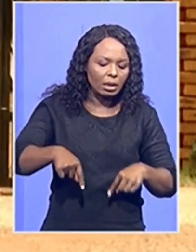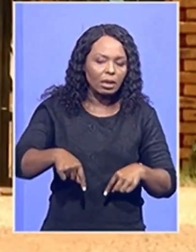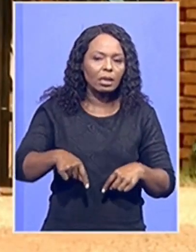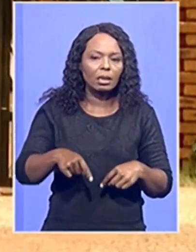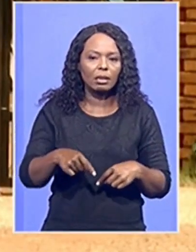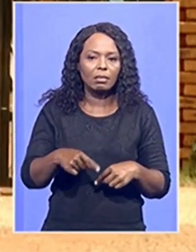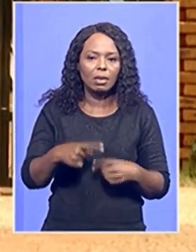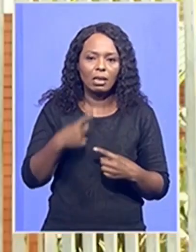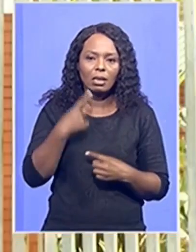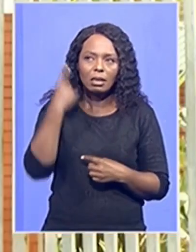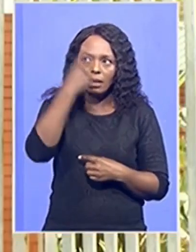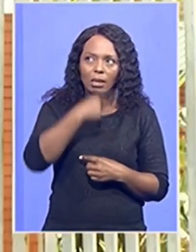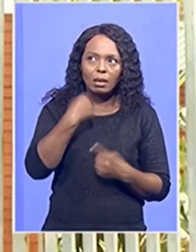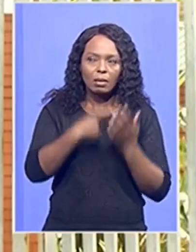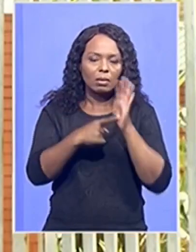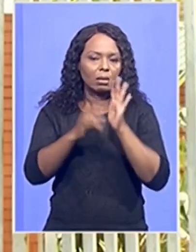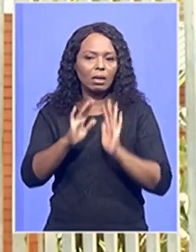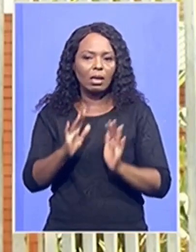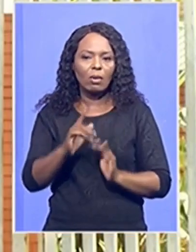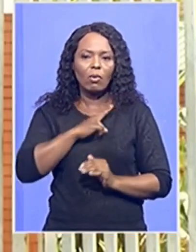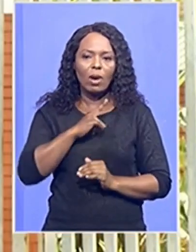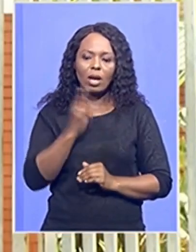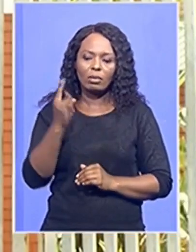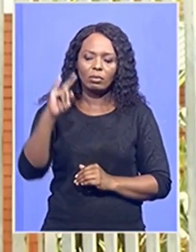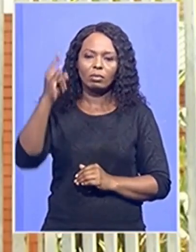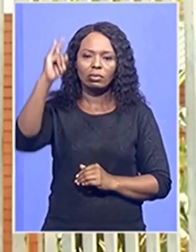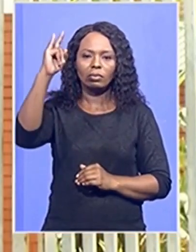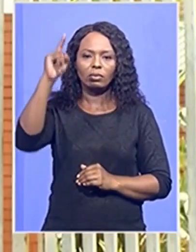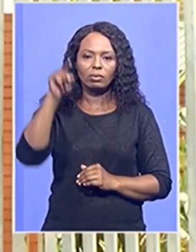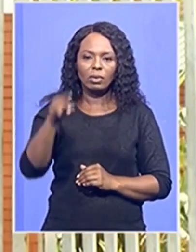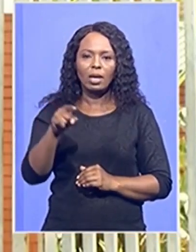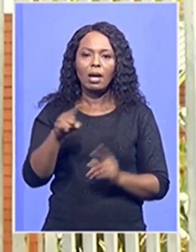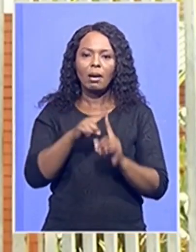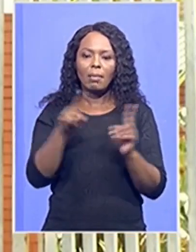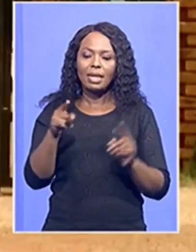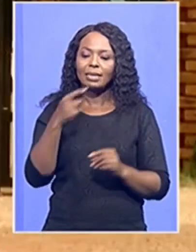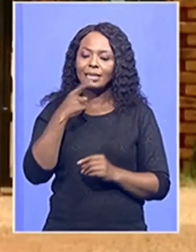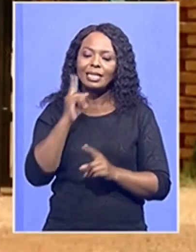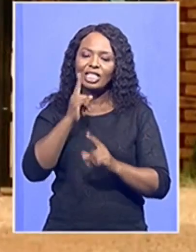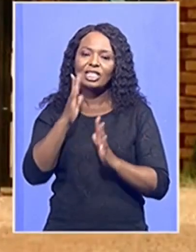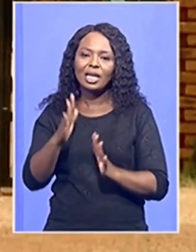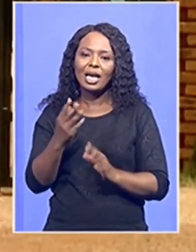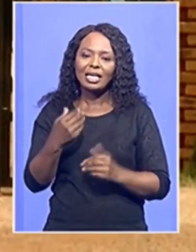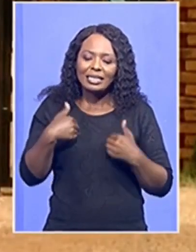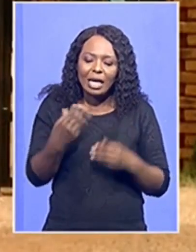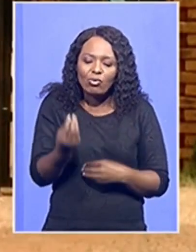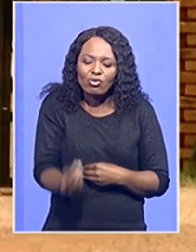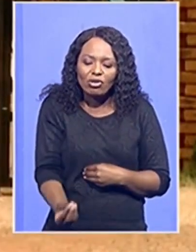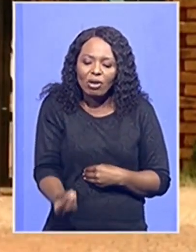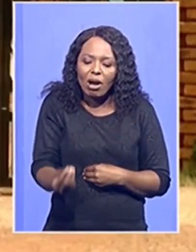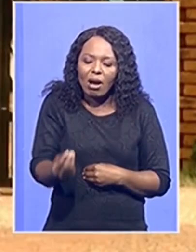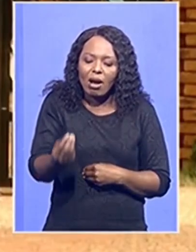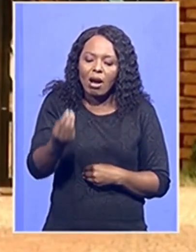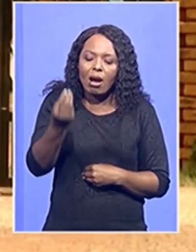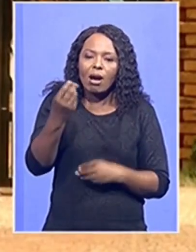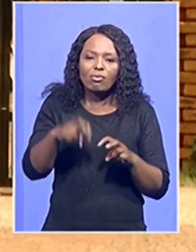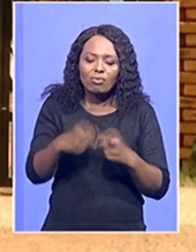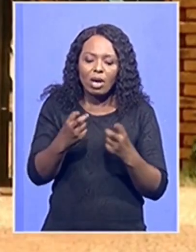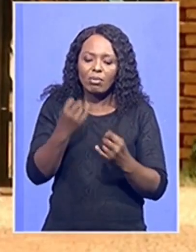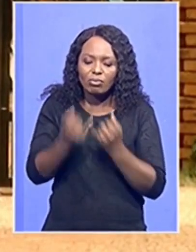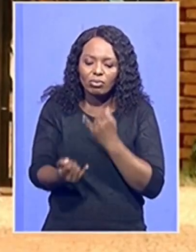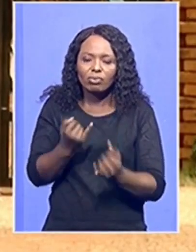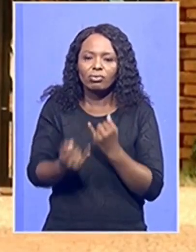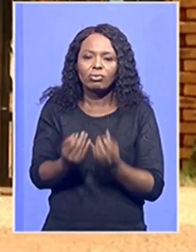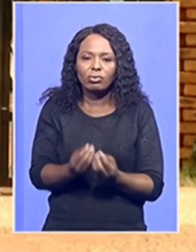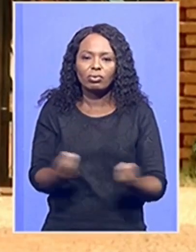sabo ngoba sebathe ukukhula lento le ibacale basesebancane. Morutabana yo o senotswe ke mongwe wa